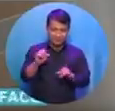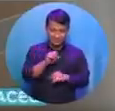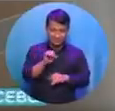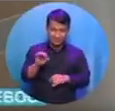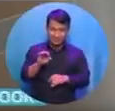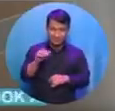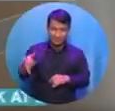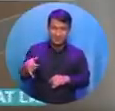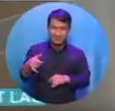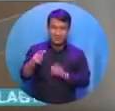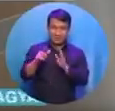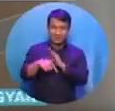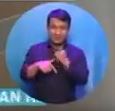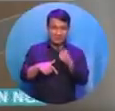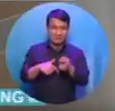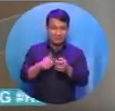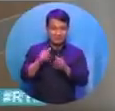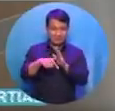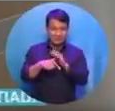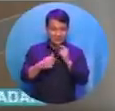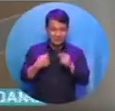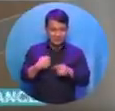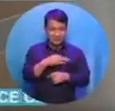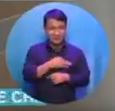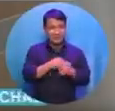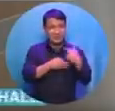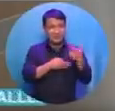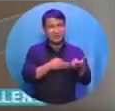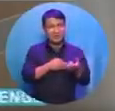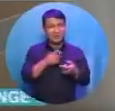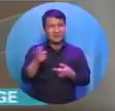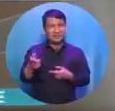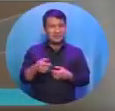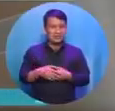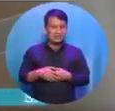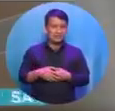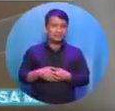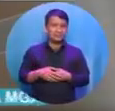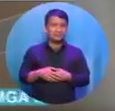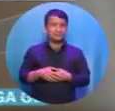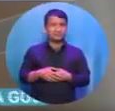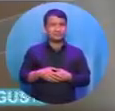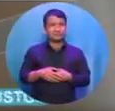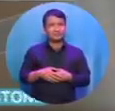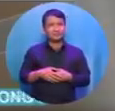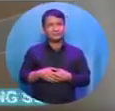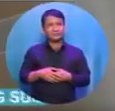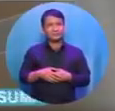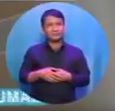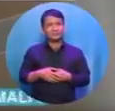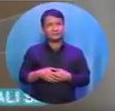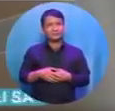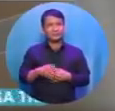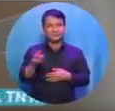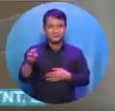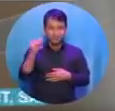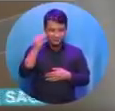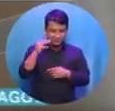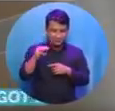telepono, sir. Kakausapin po kayo ng mga staff. Opo. Okay, sige, si Major.